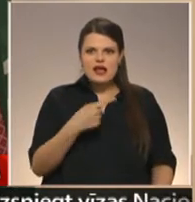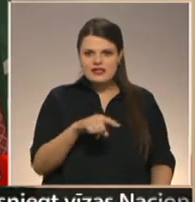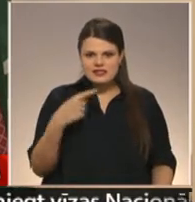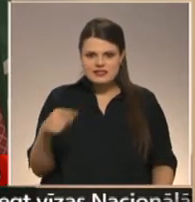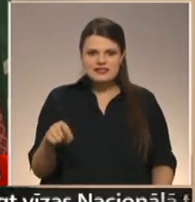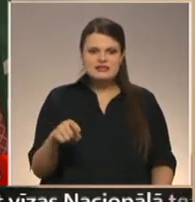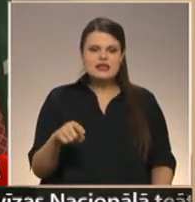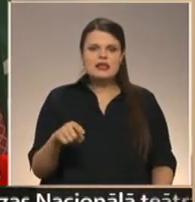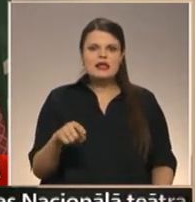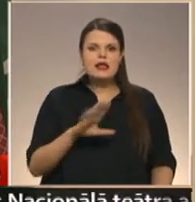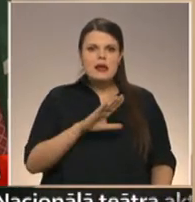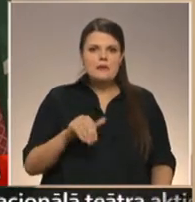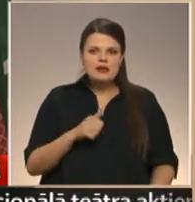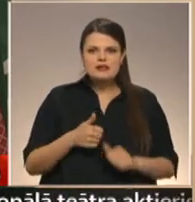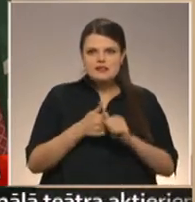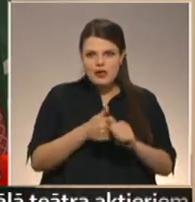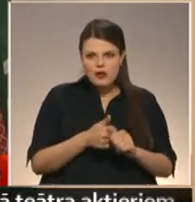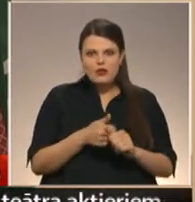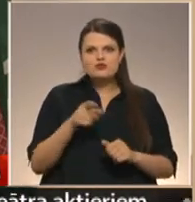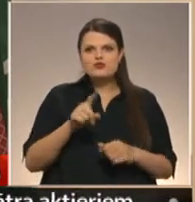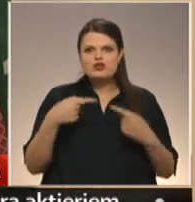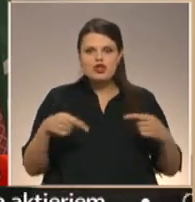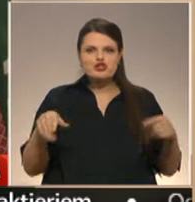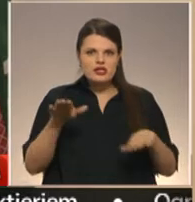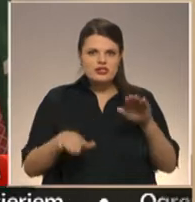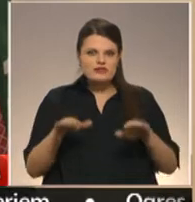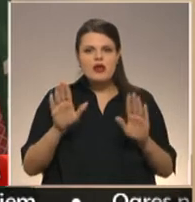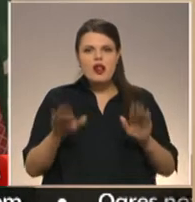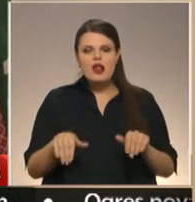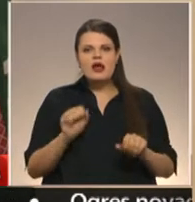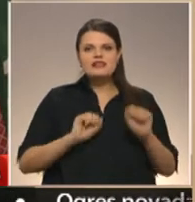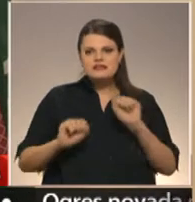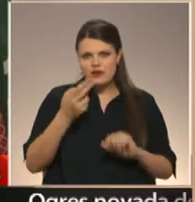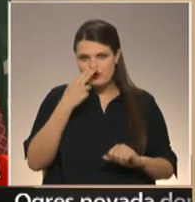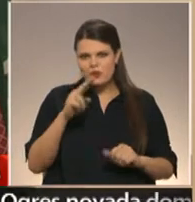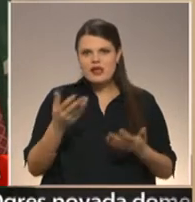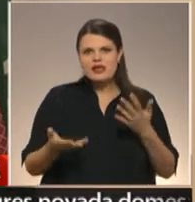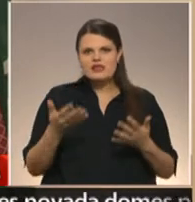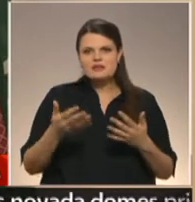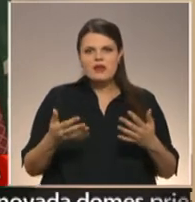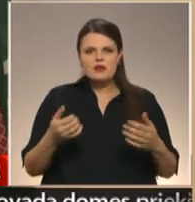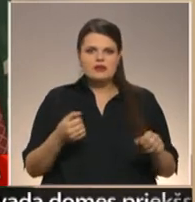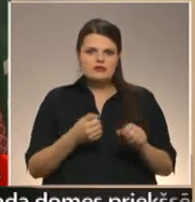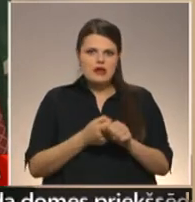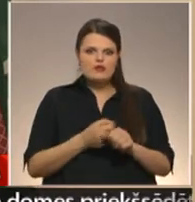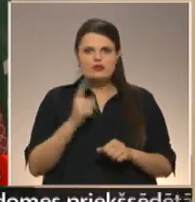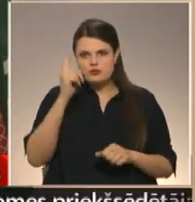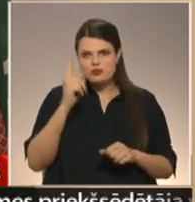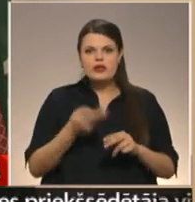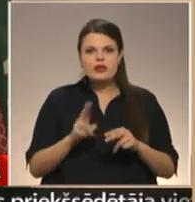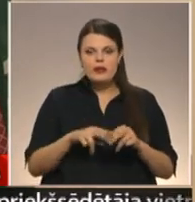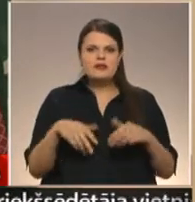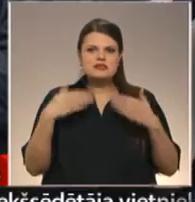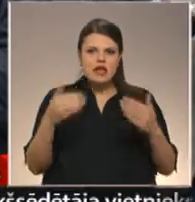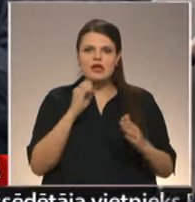citi, pēc tam sekojošie, ja tur ir dažādi svari, lai izvairītos no iespējas sadursnes visumā, tāpēc arī